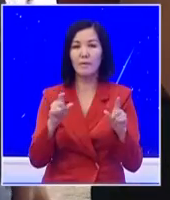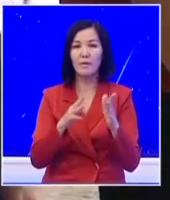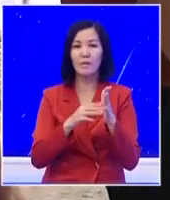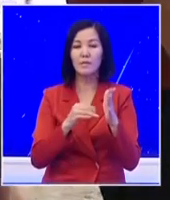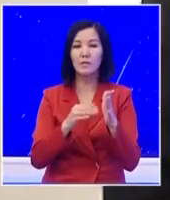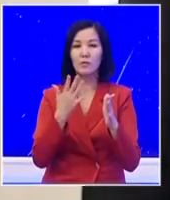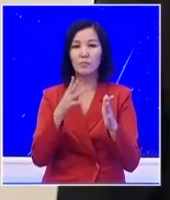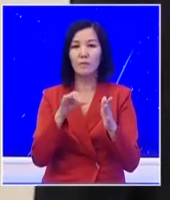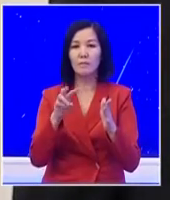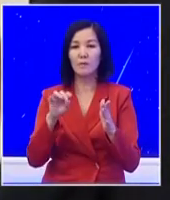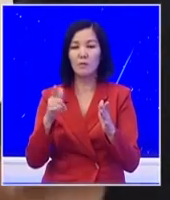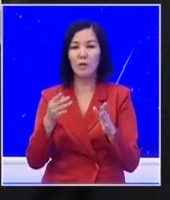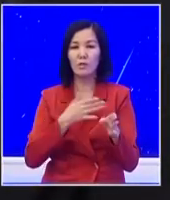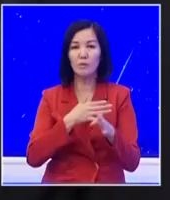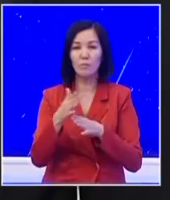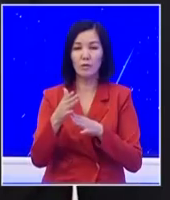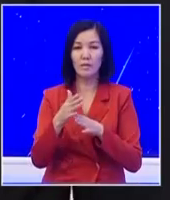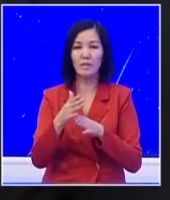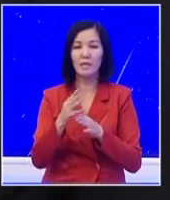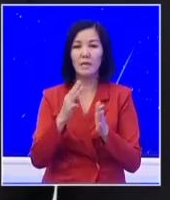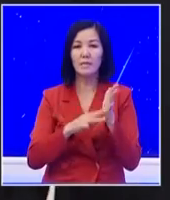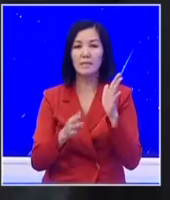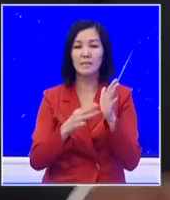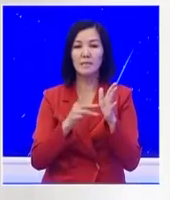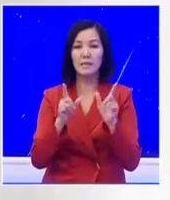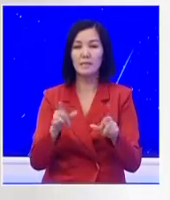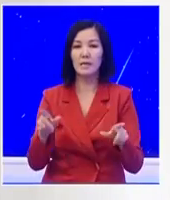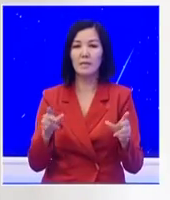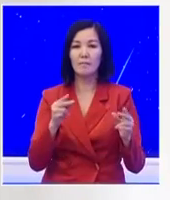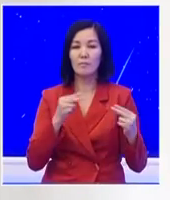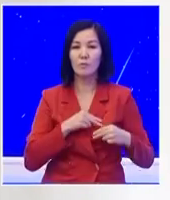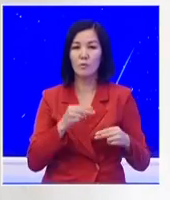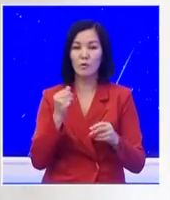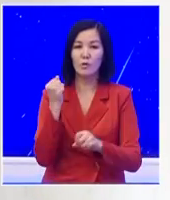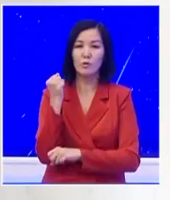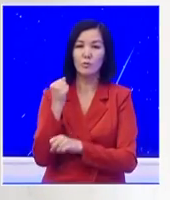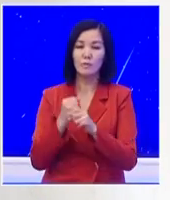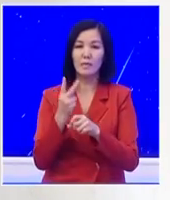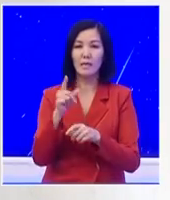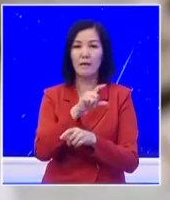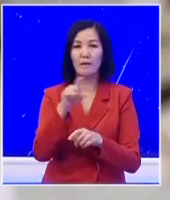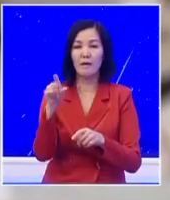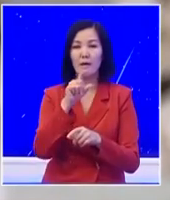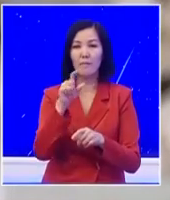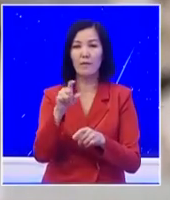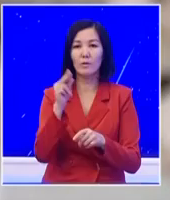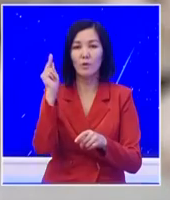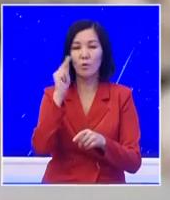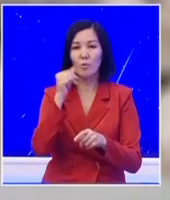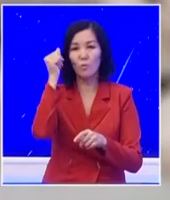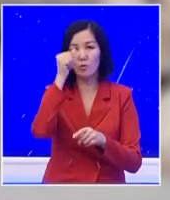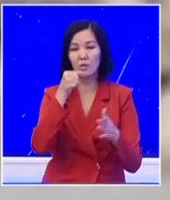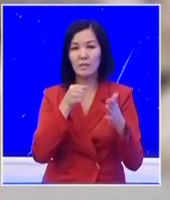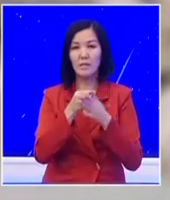805 миллион теңге қаржы бөлінген. 88 адам жұмысқа тартылыпты. Алайда қос қабатты нысан жұмысы оқу жылына дейін